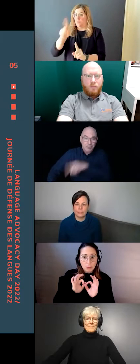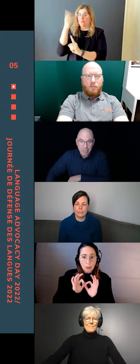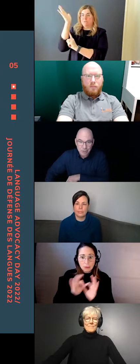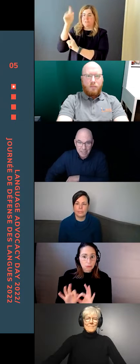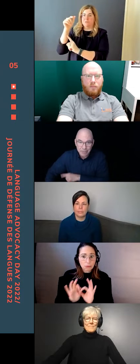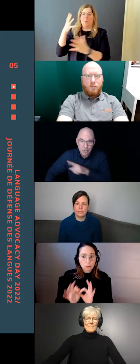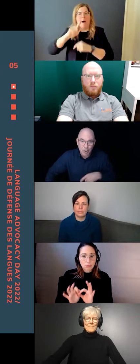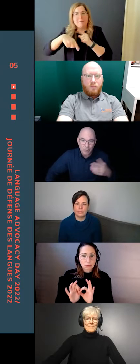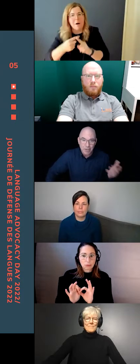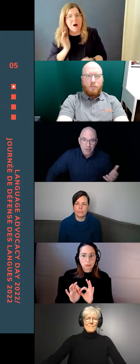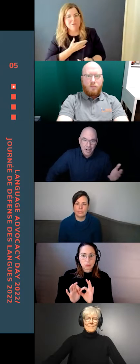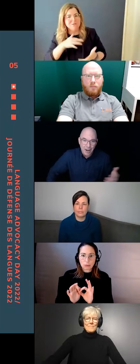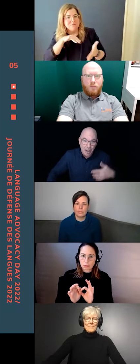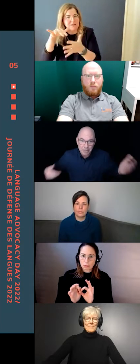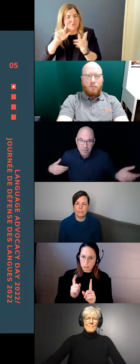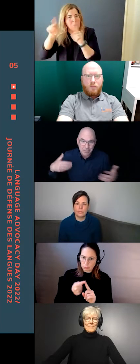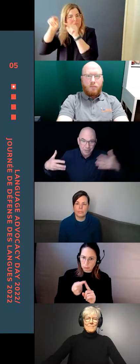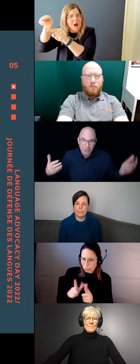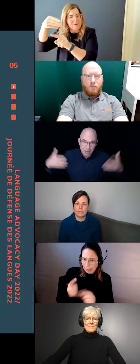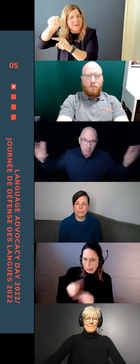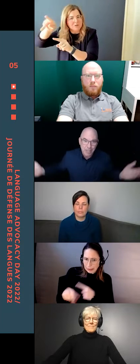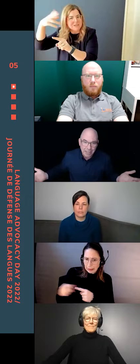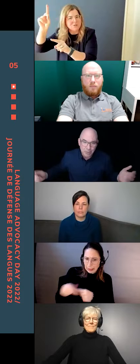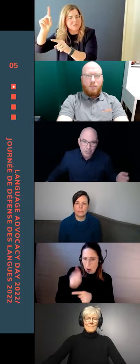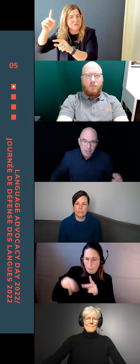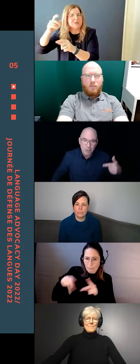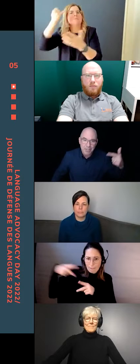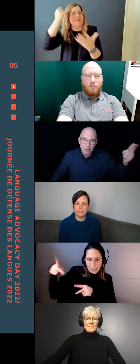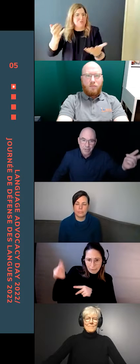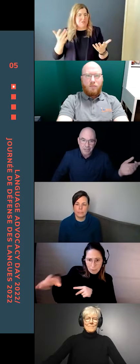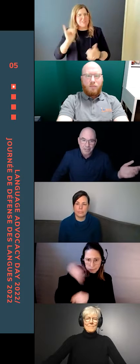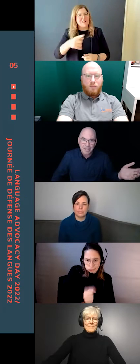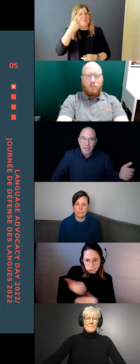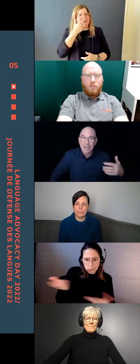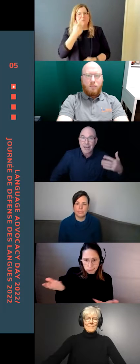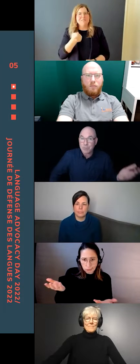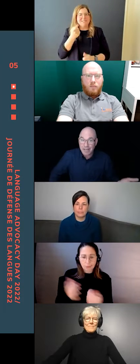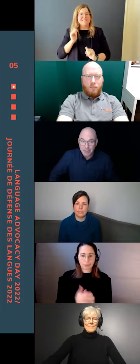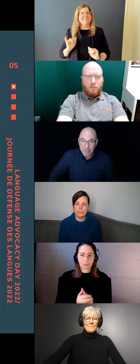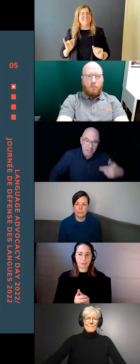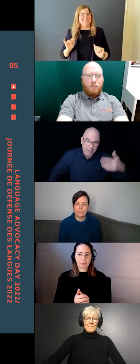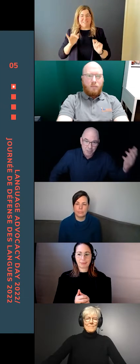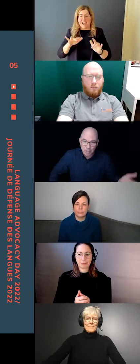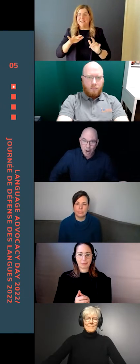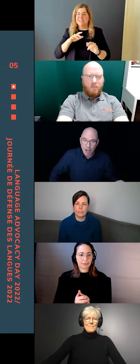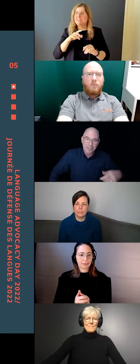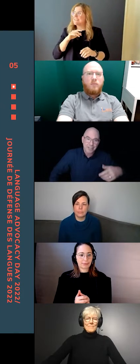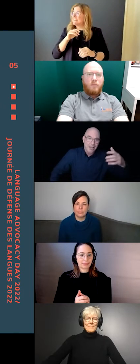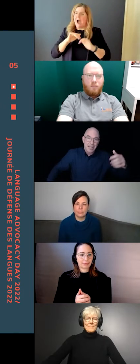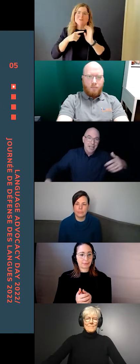un interprète pour faire une présentation dans la ligne des signes dans notre pays.